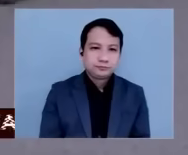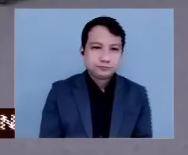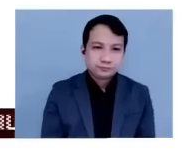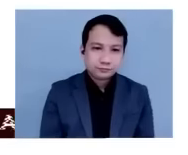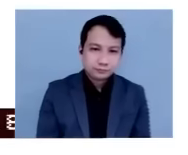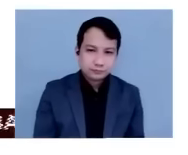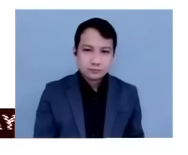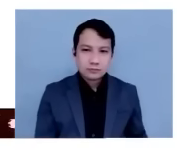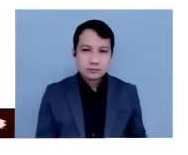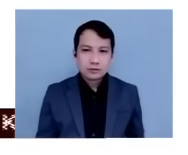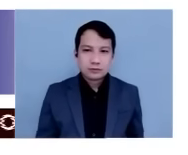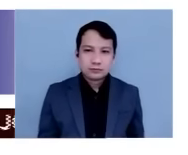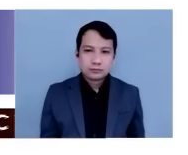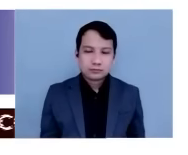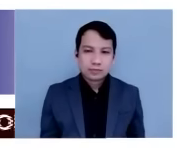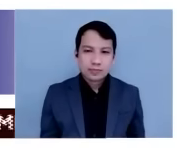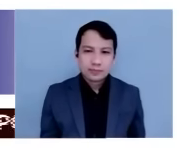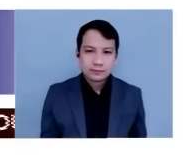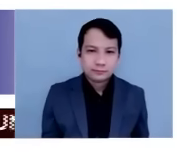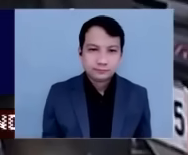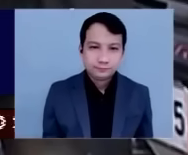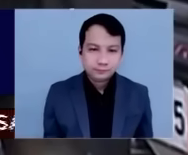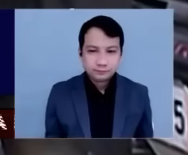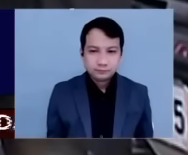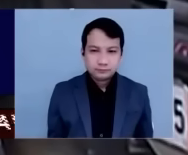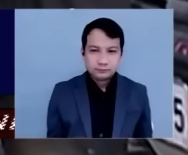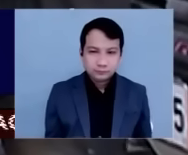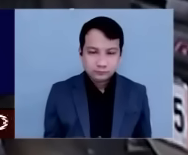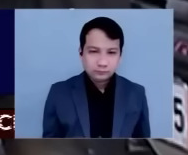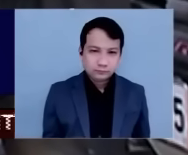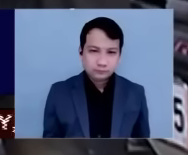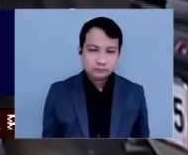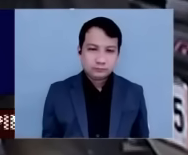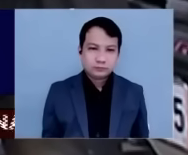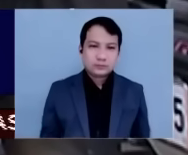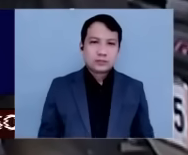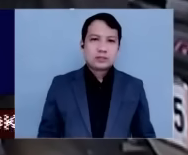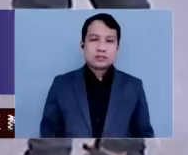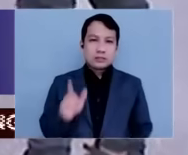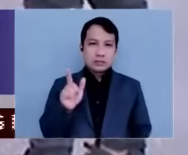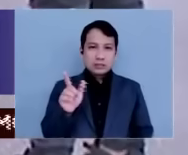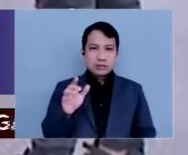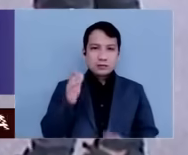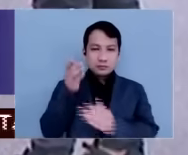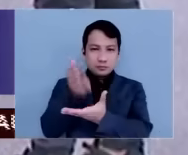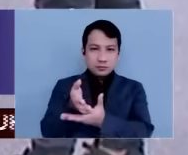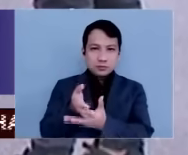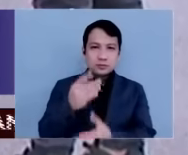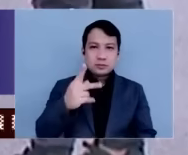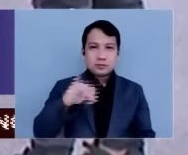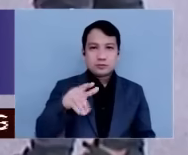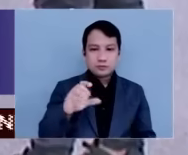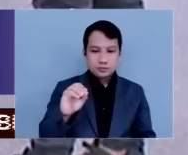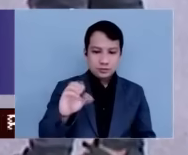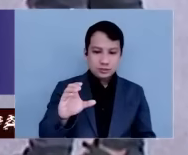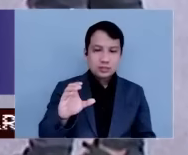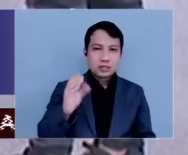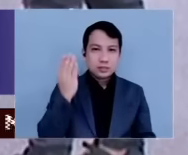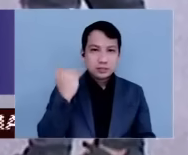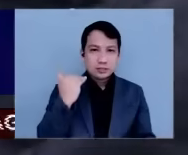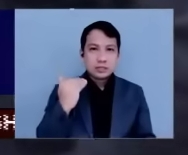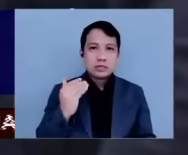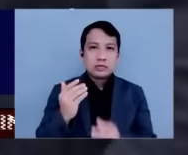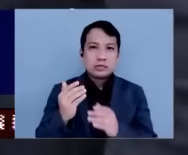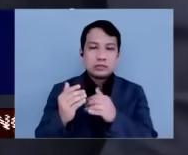Higit 20 tauhan ng National Bureau of Investigation ang nagsadya sa Kingdom of Jesus Christ o KOJC